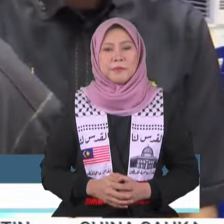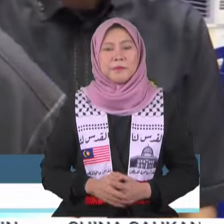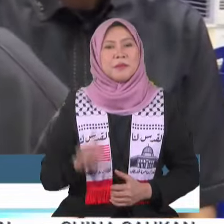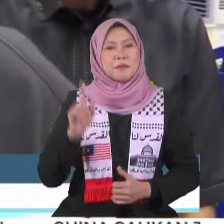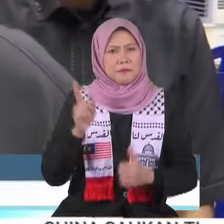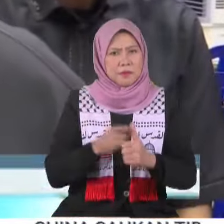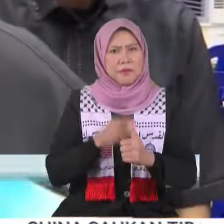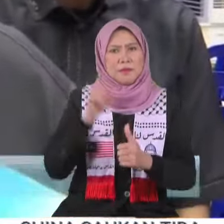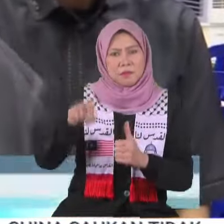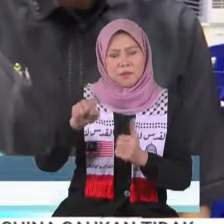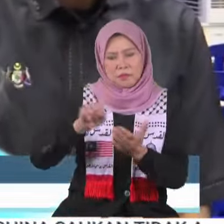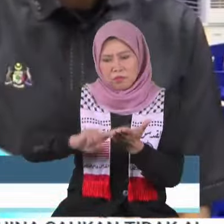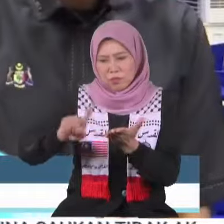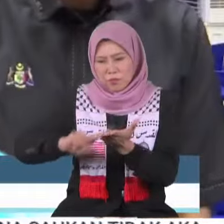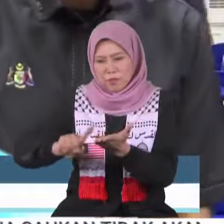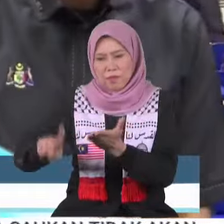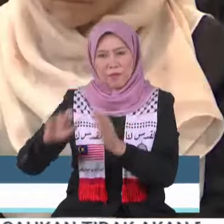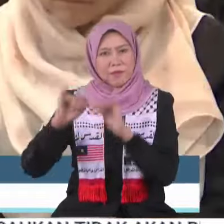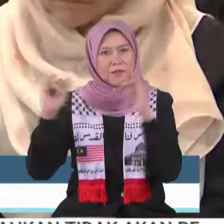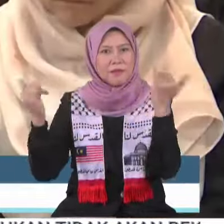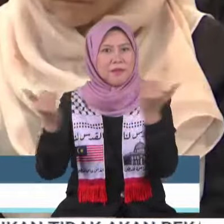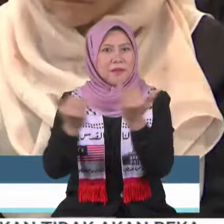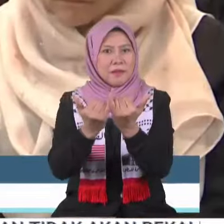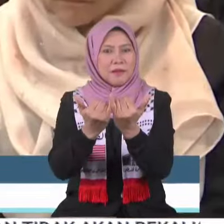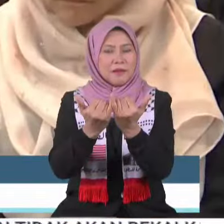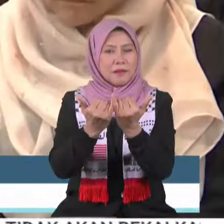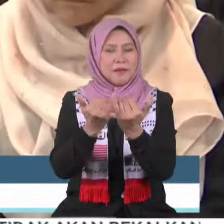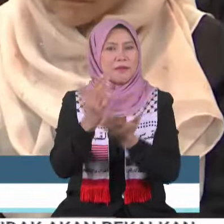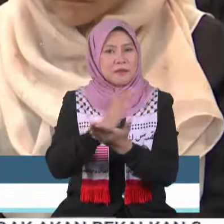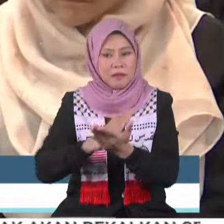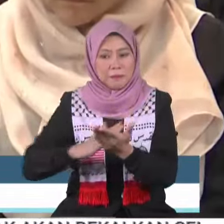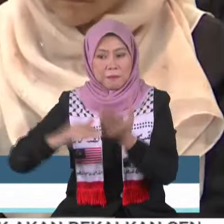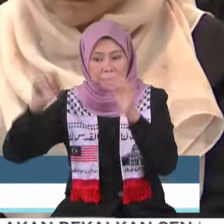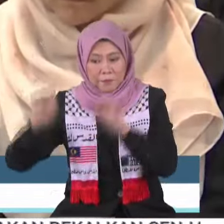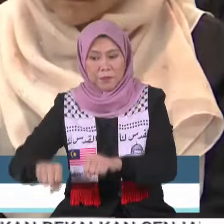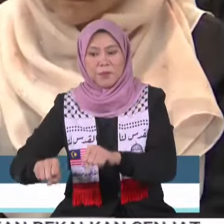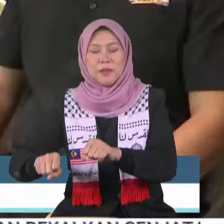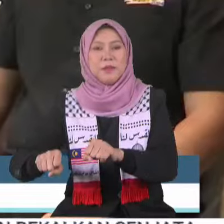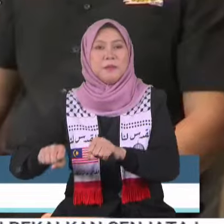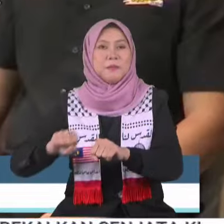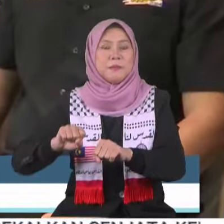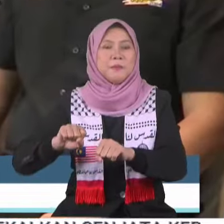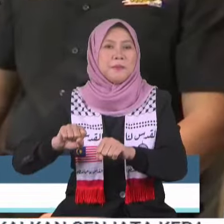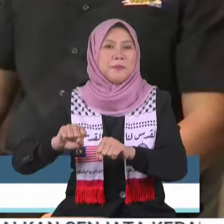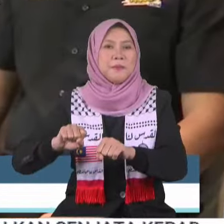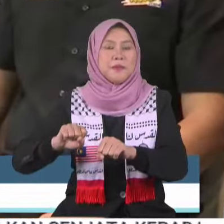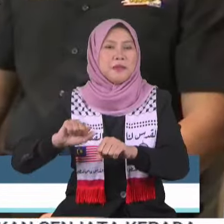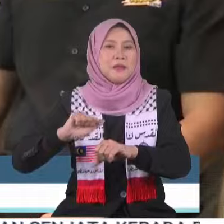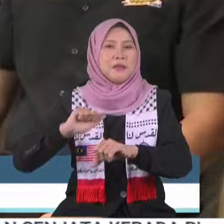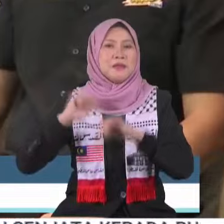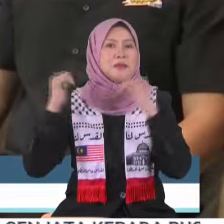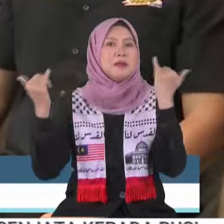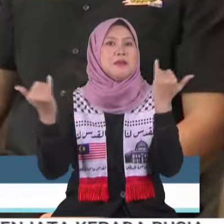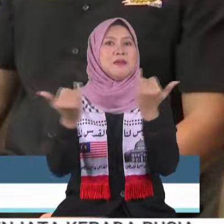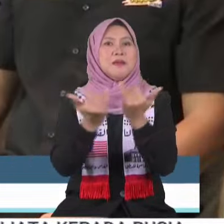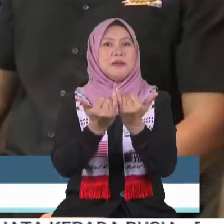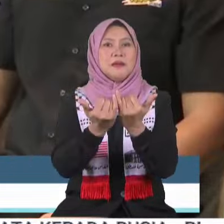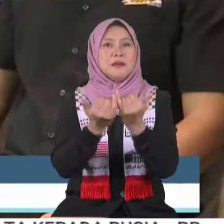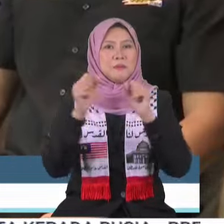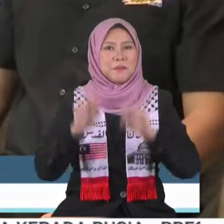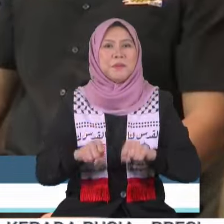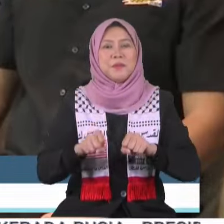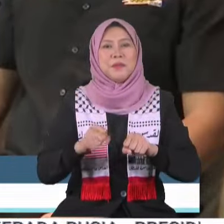saringan tentang syarikat-syarikat yang ada keupayaan untuk menjadi sebuah syarikat yang mendiri ataupun syarikat yang boleh